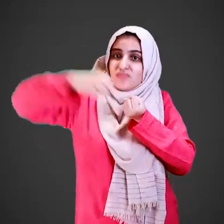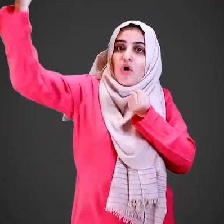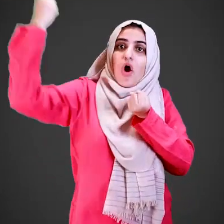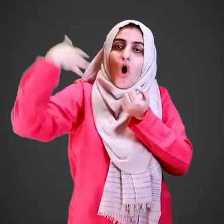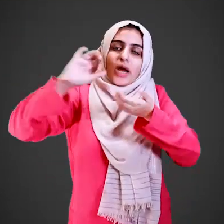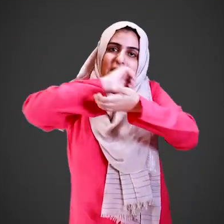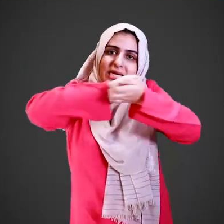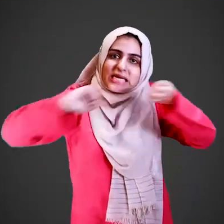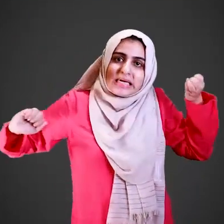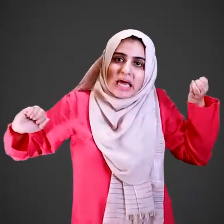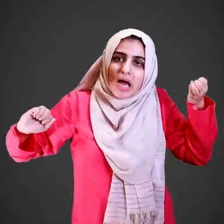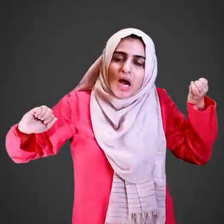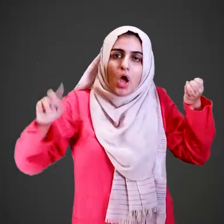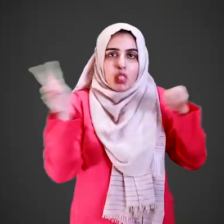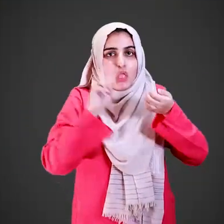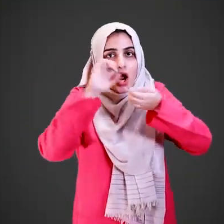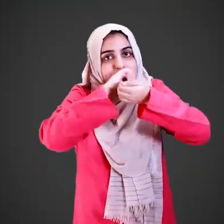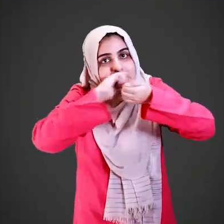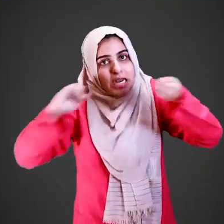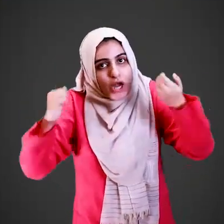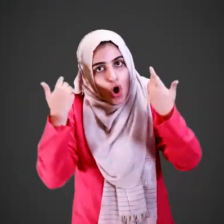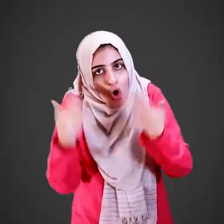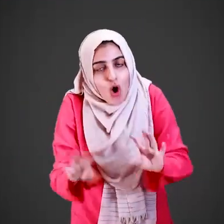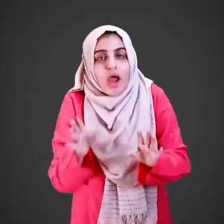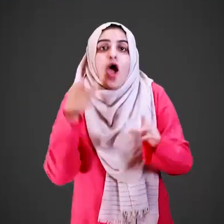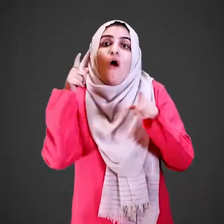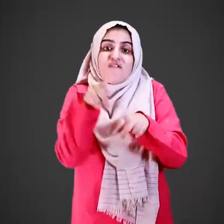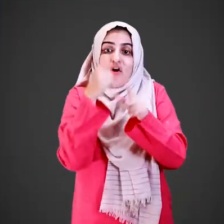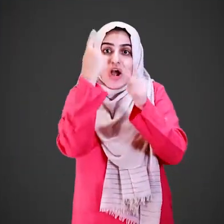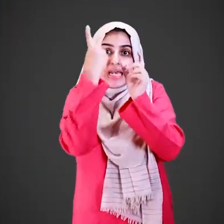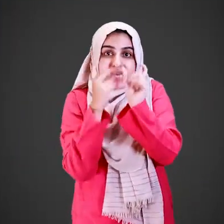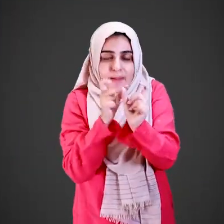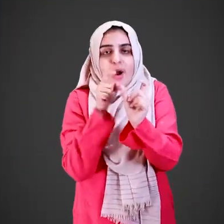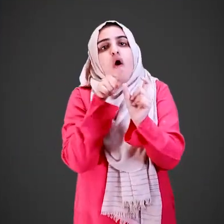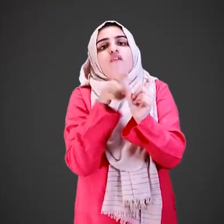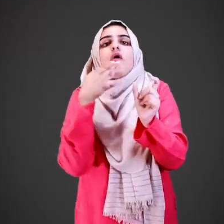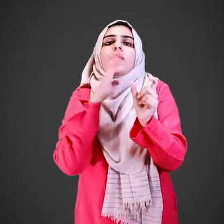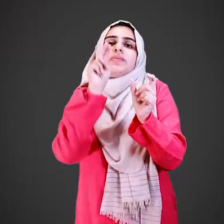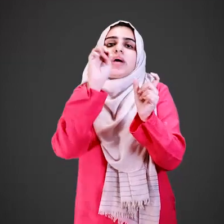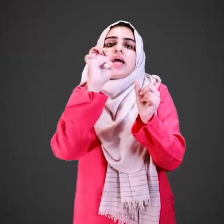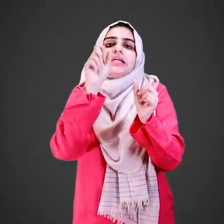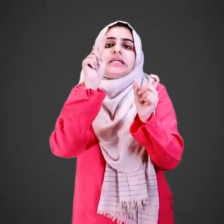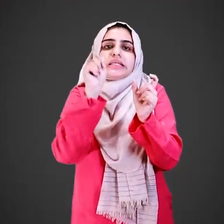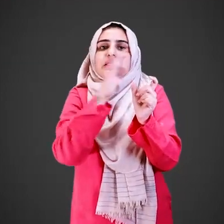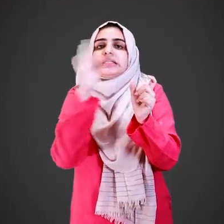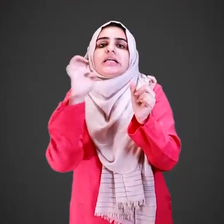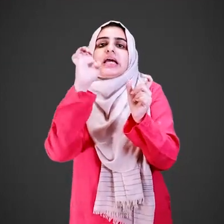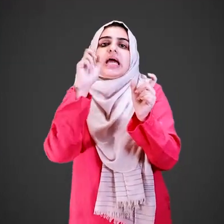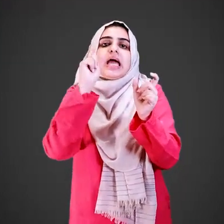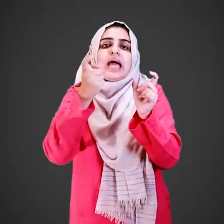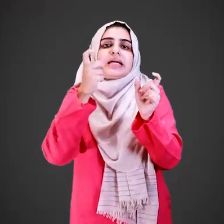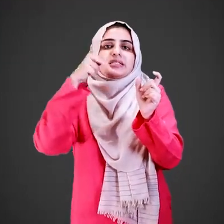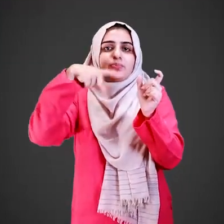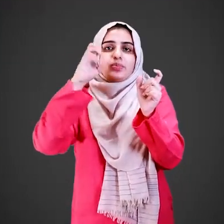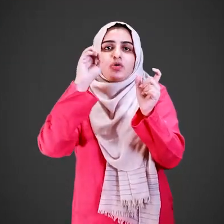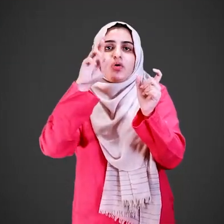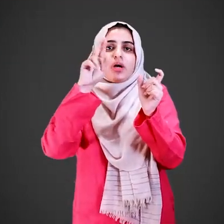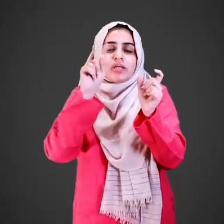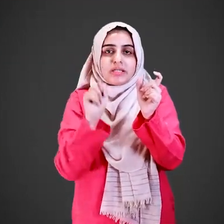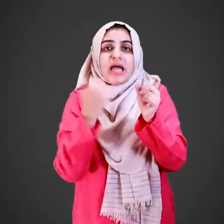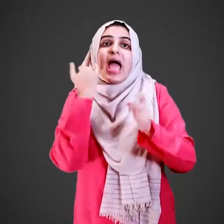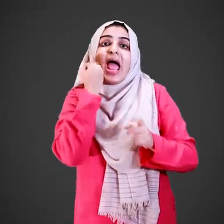एक्सपोर्ट्स जो हम चीज़ें बाहर भेजते हैं, बरामद करते हैं और दरामद करते हैं जो इंपोर्ट करते हैं, इन दोनों का जो फ़र्क होता